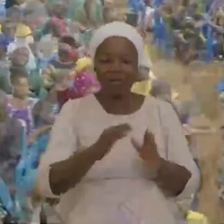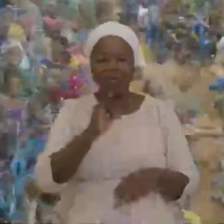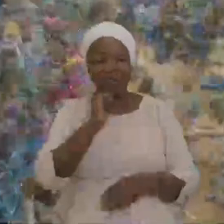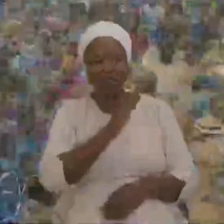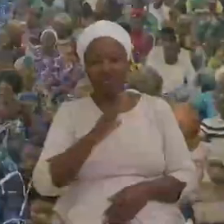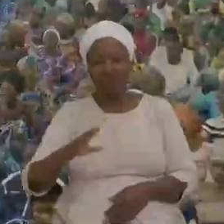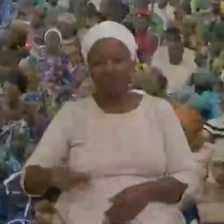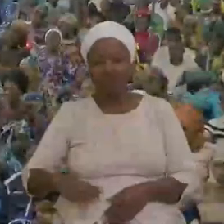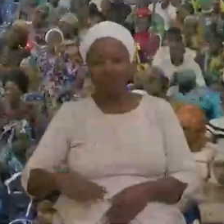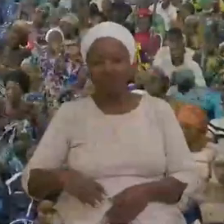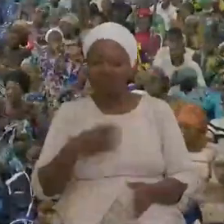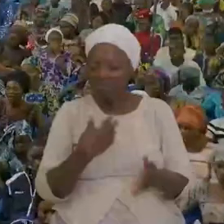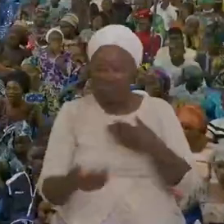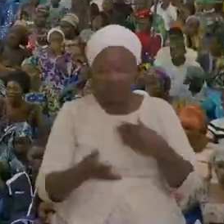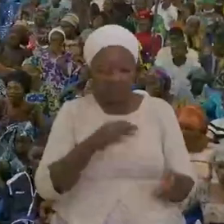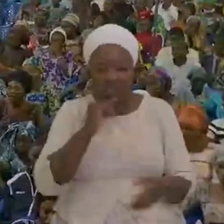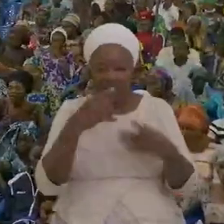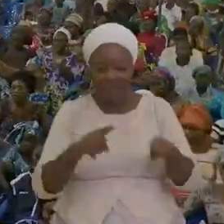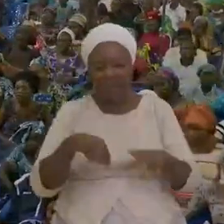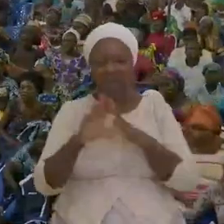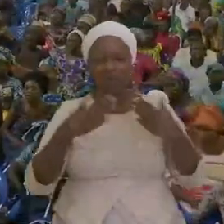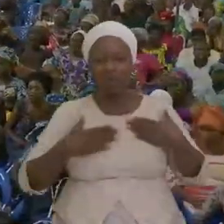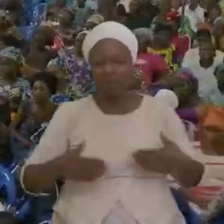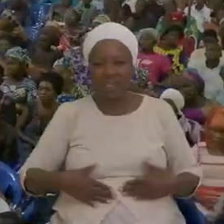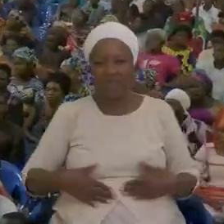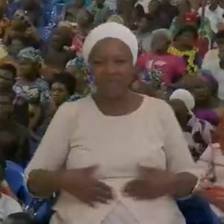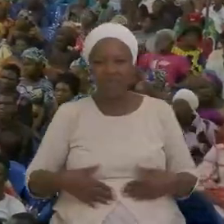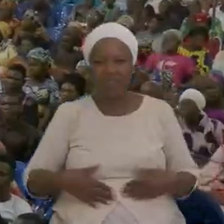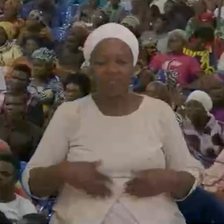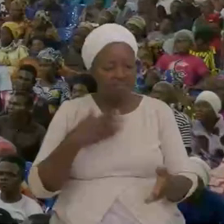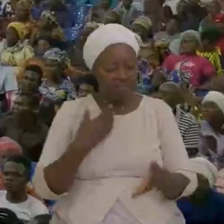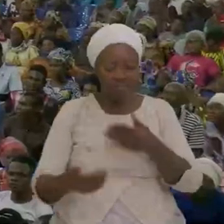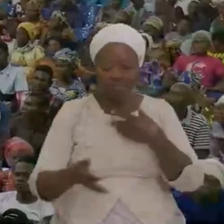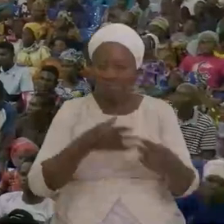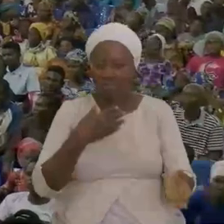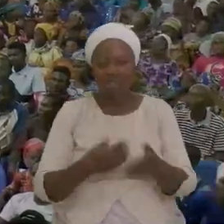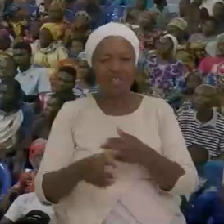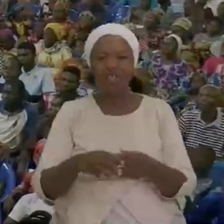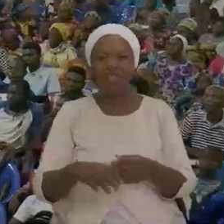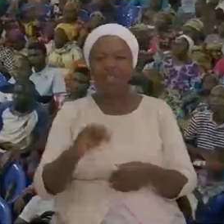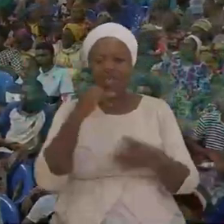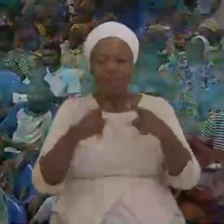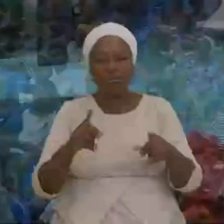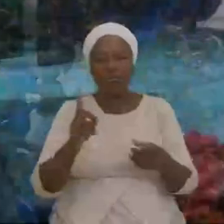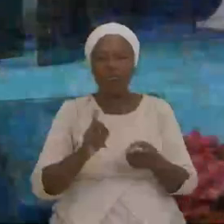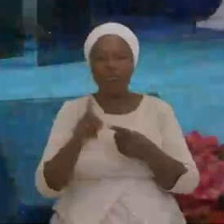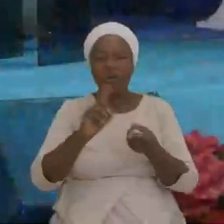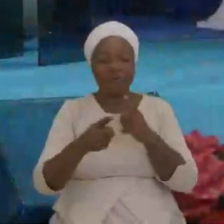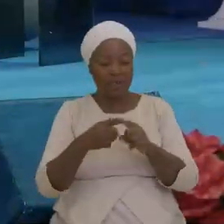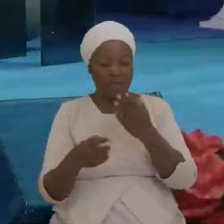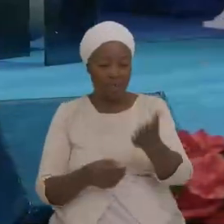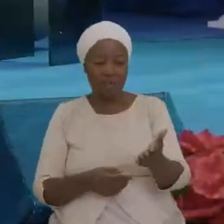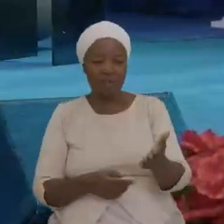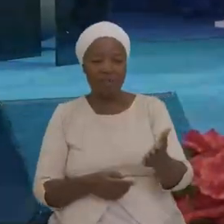Christ. Quel que soit ce qui se passe dans ton corps, quel que soit ce qui se passe avec tes voisins